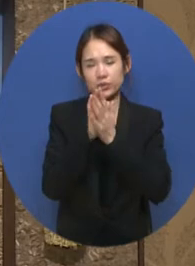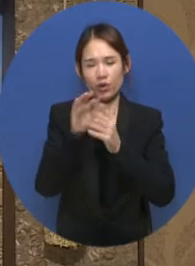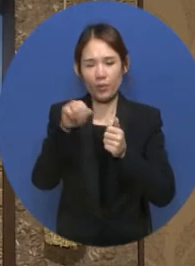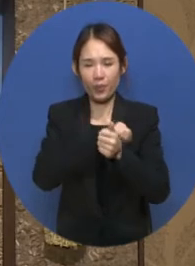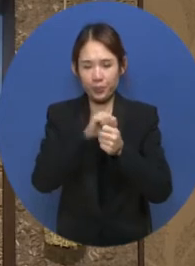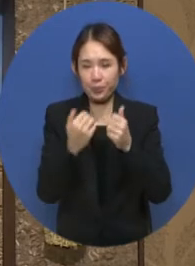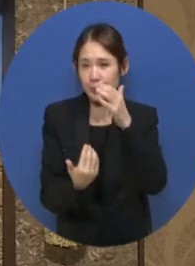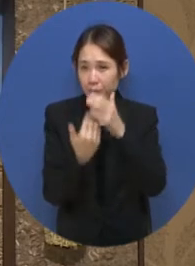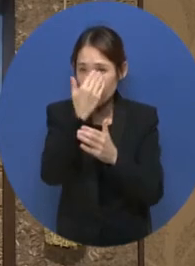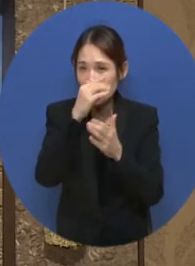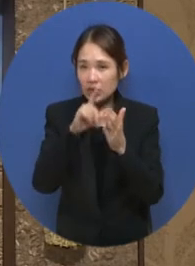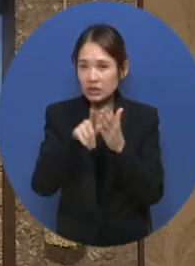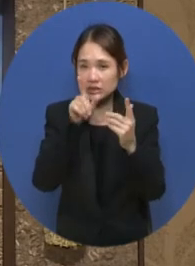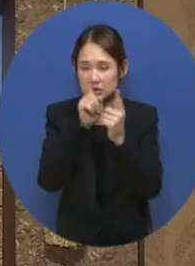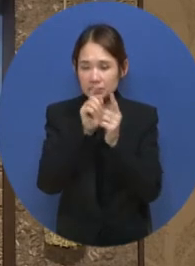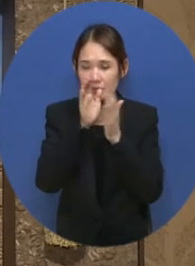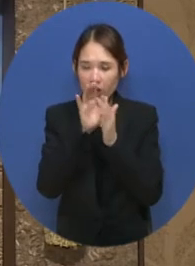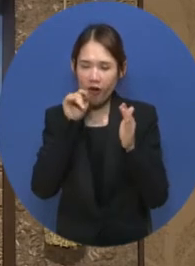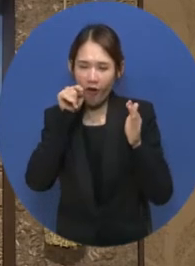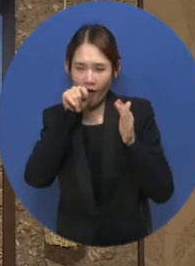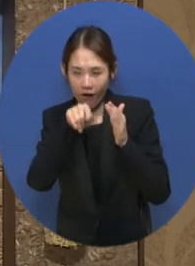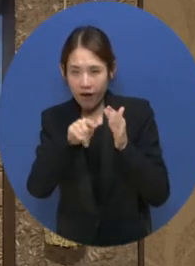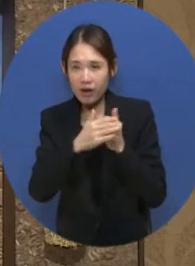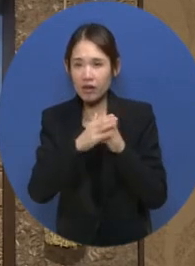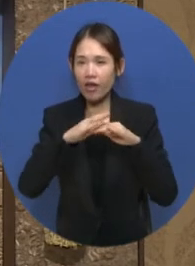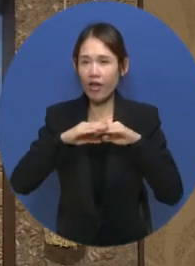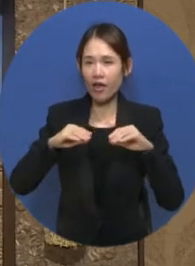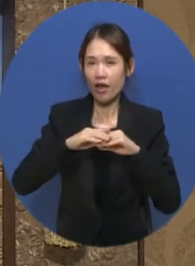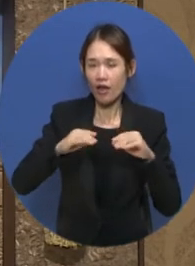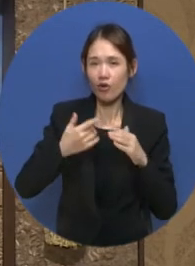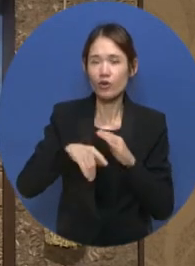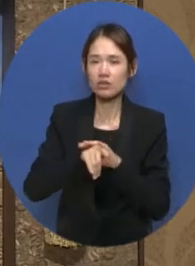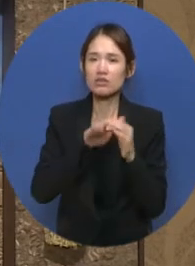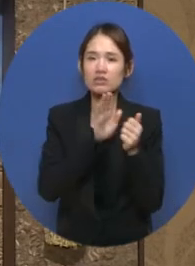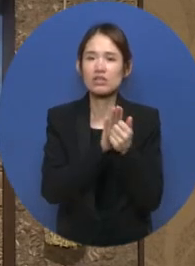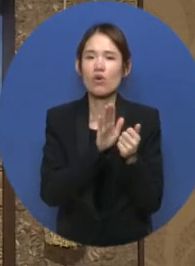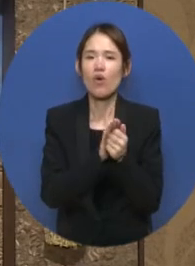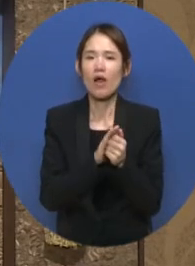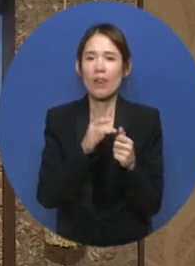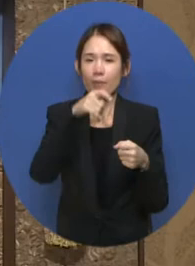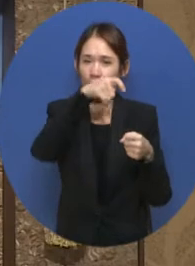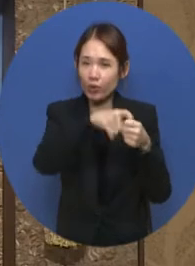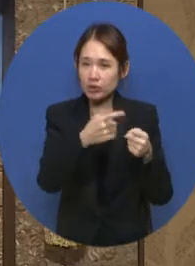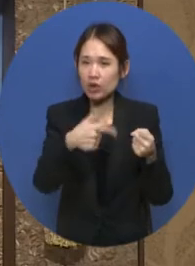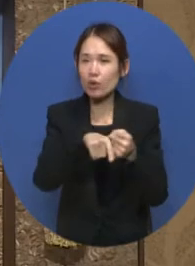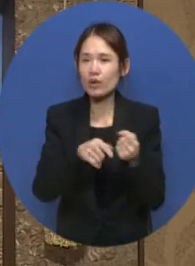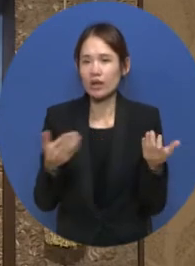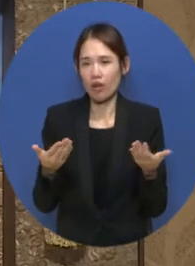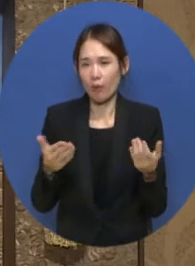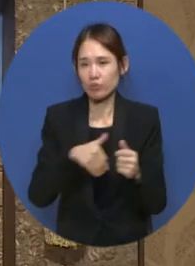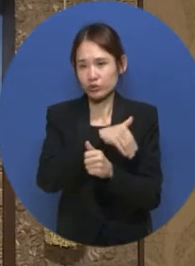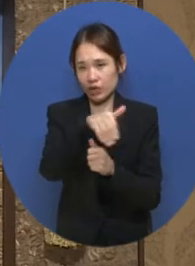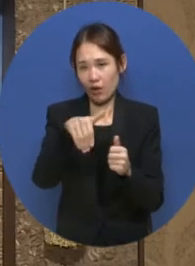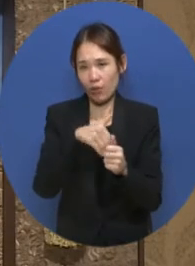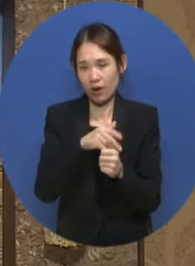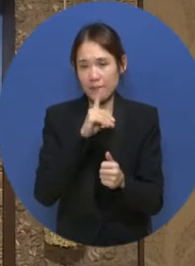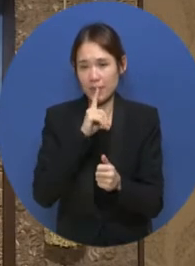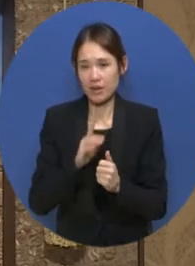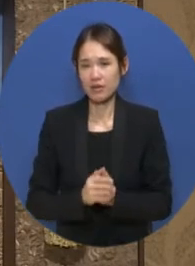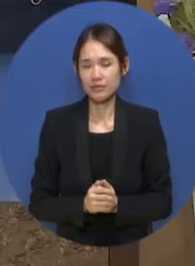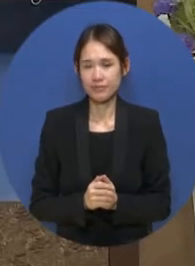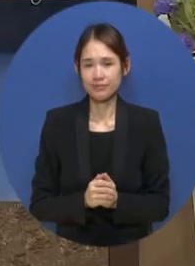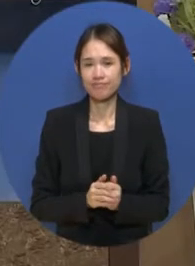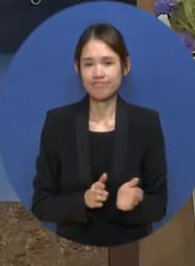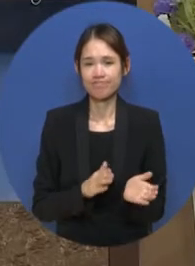현자의 가서 직접 대응하고 또 피해자들을 이제 지원을 한 업무를 하고 있는 상황이라고 보시면 될 것 같습니다